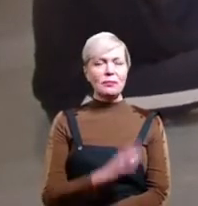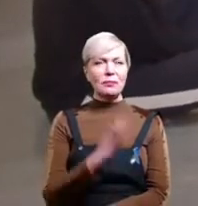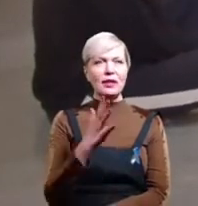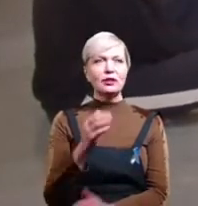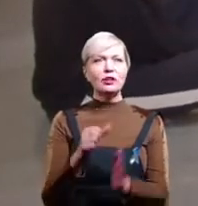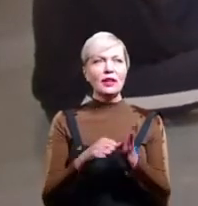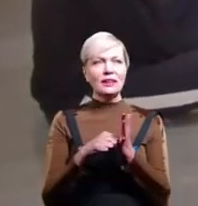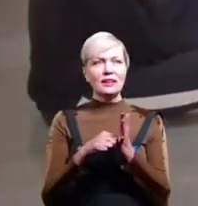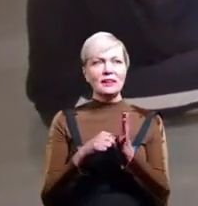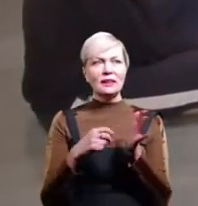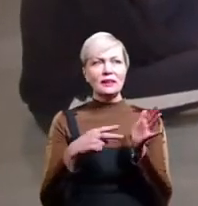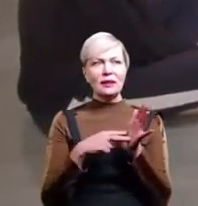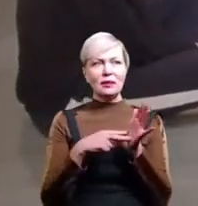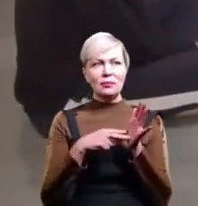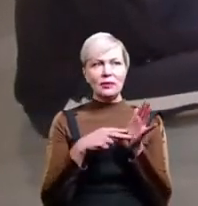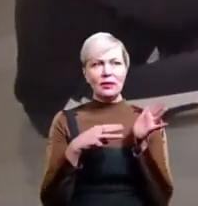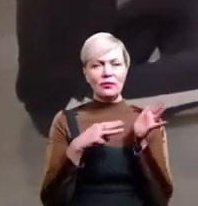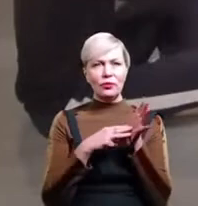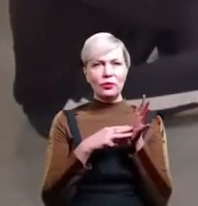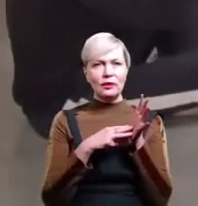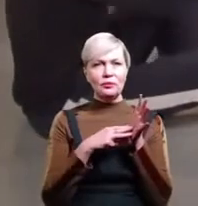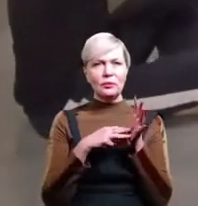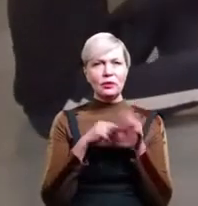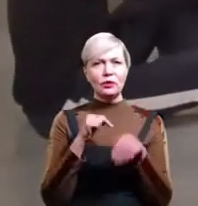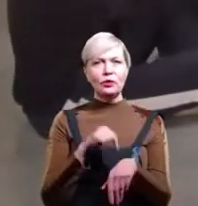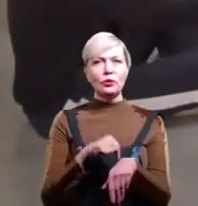Пять, шесть, семь,